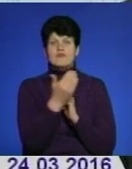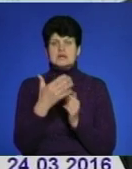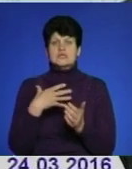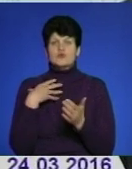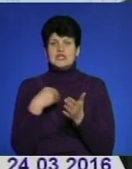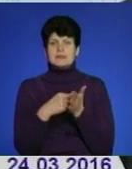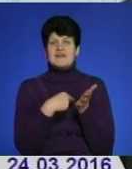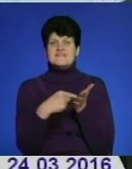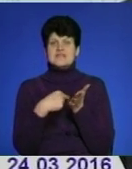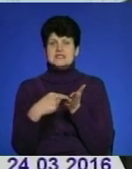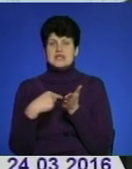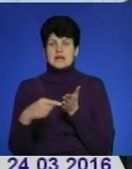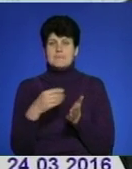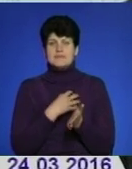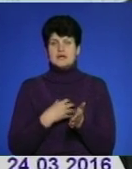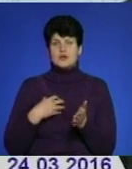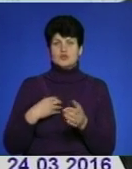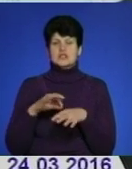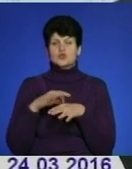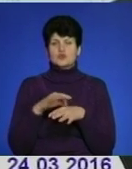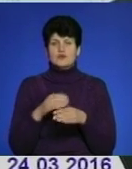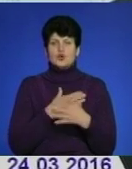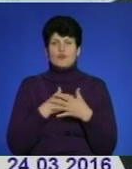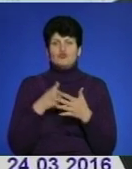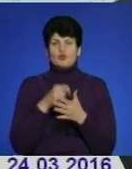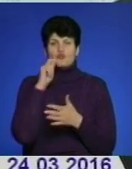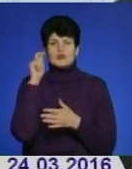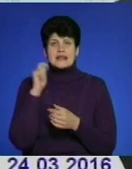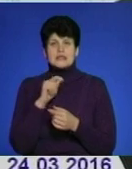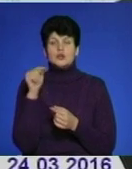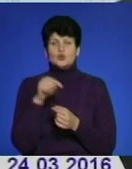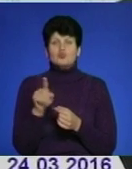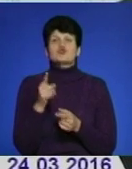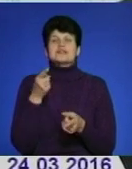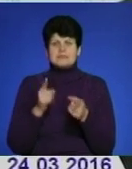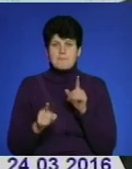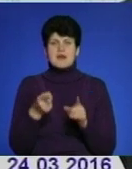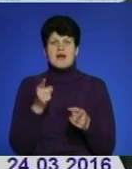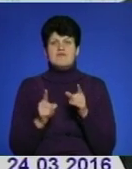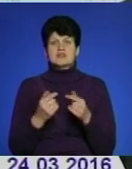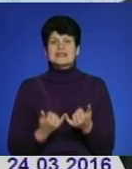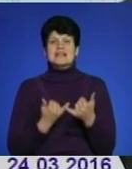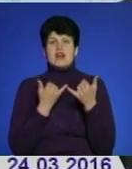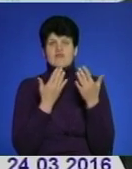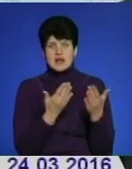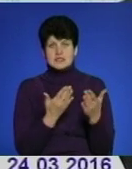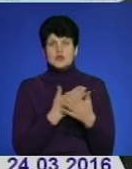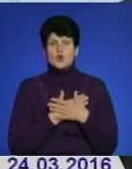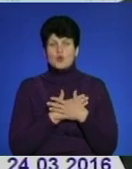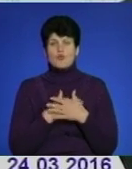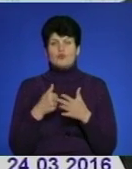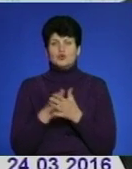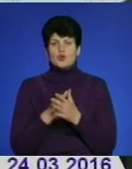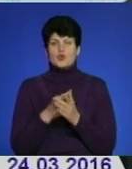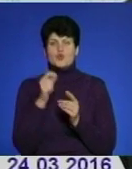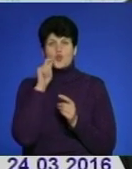відзнаками, медаллю за жертовність і любов до України, тому що справді для вас слова «любов до України»,